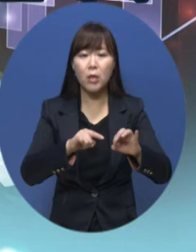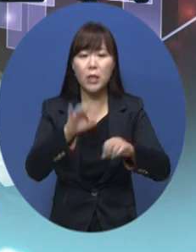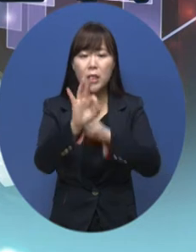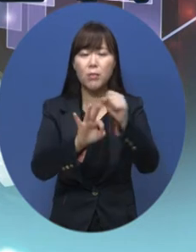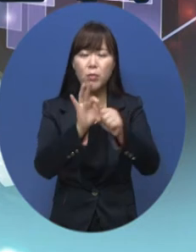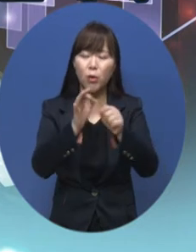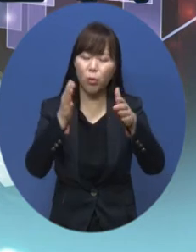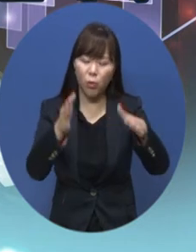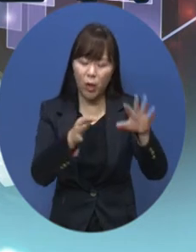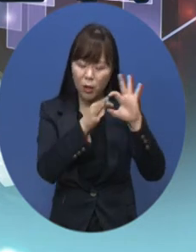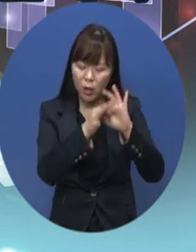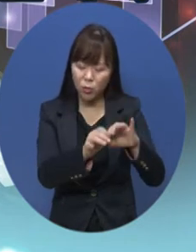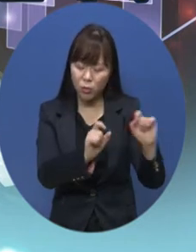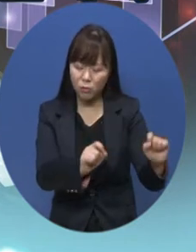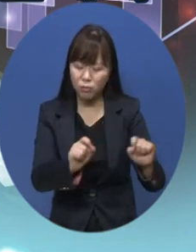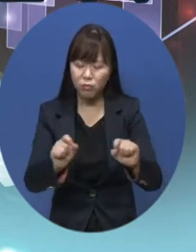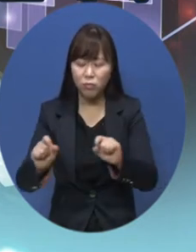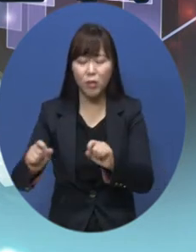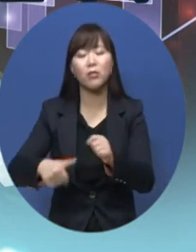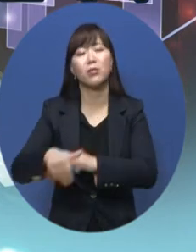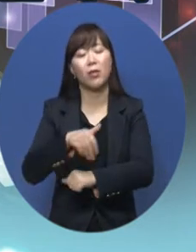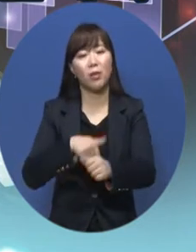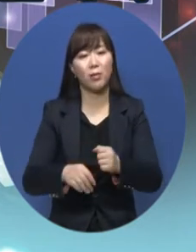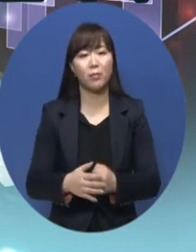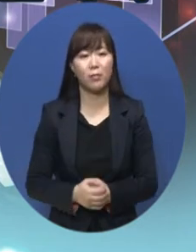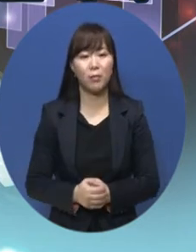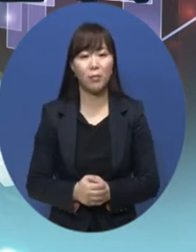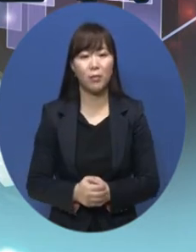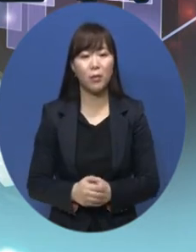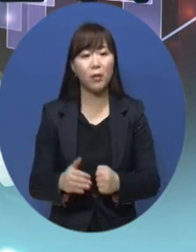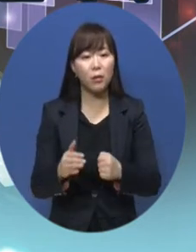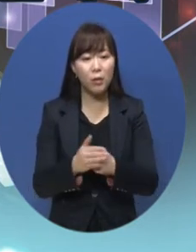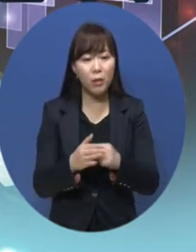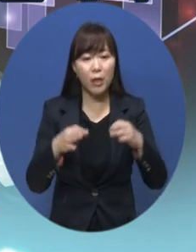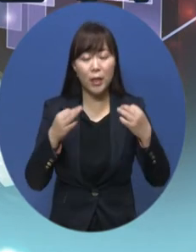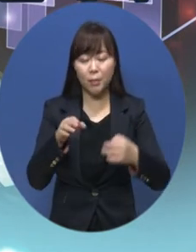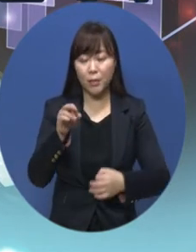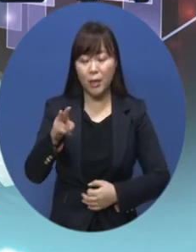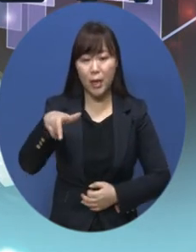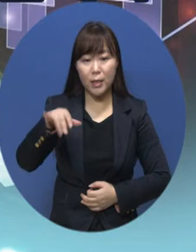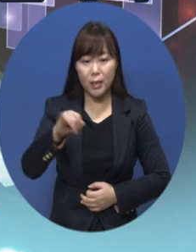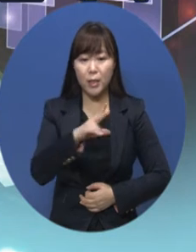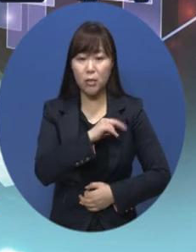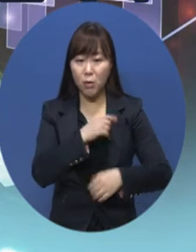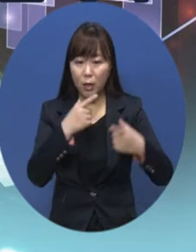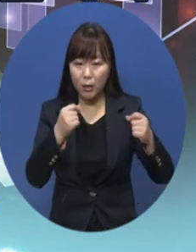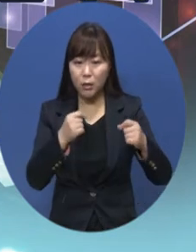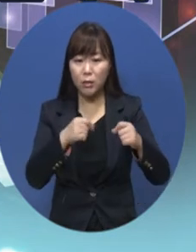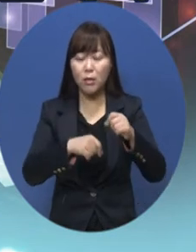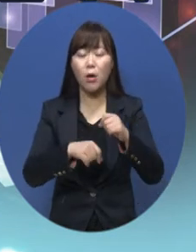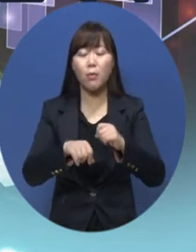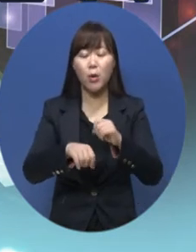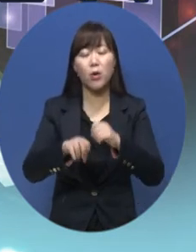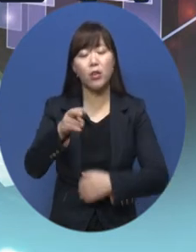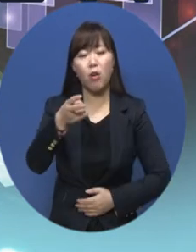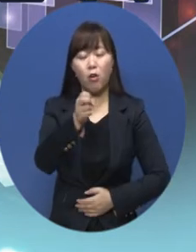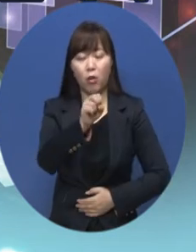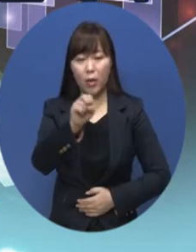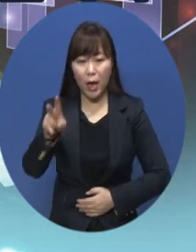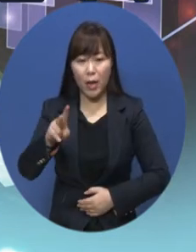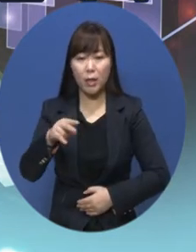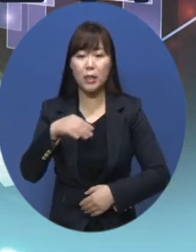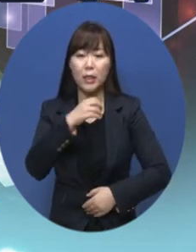년 동안 미루고만 있는 것입니다. 이에 김혜지 의원을 비롯한 여야 의원